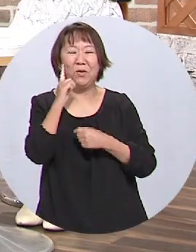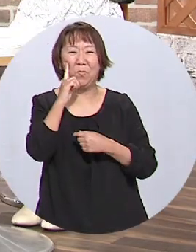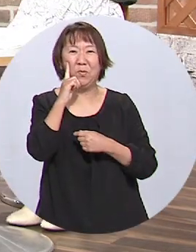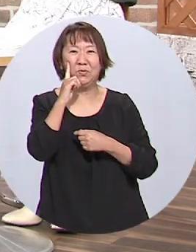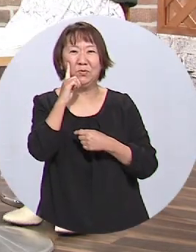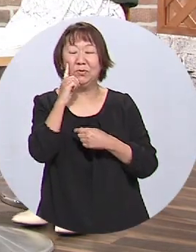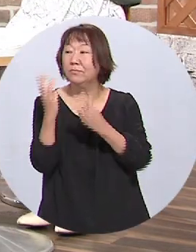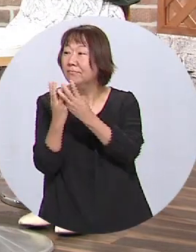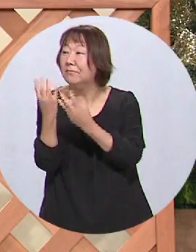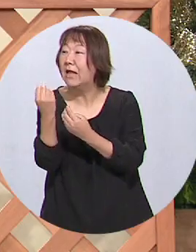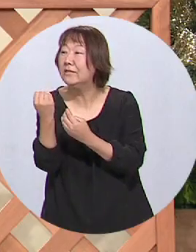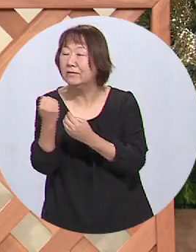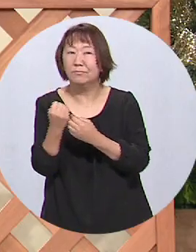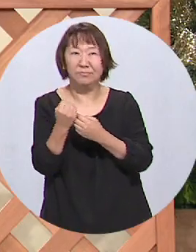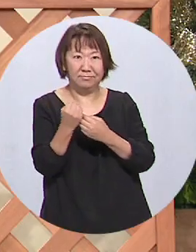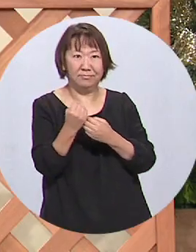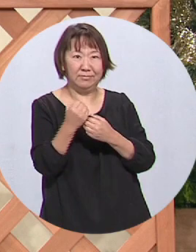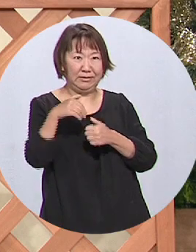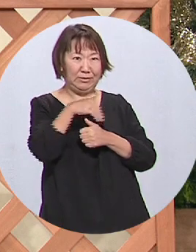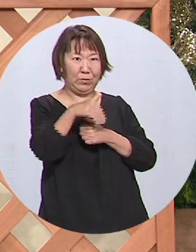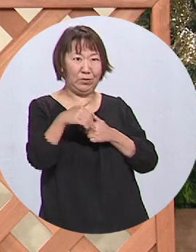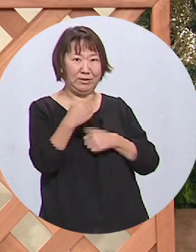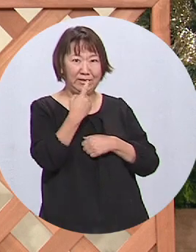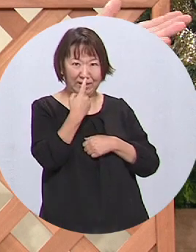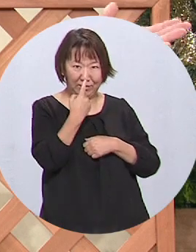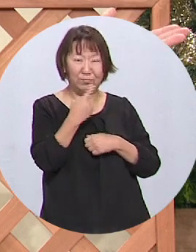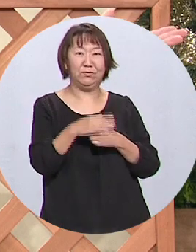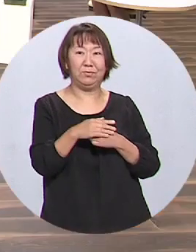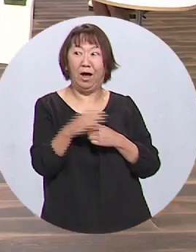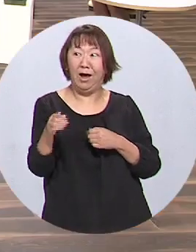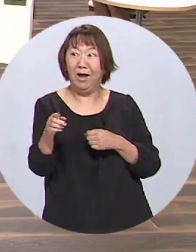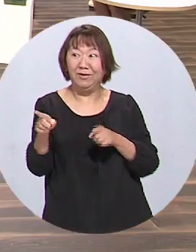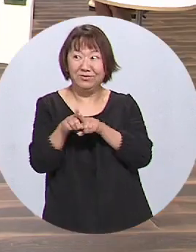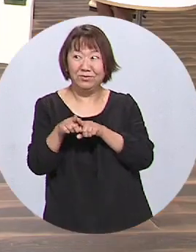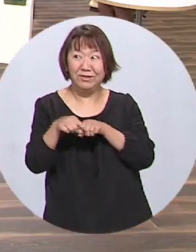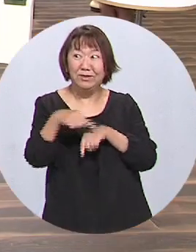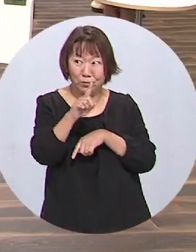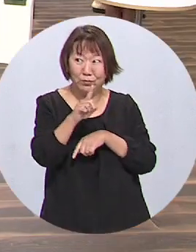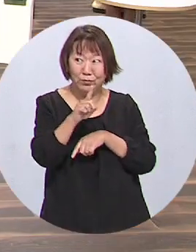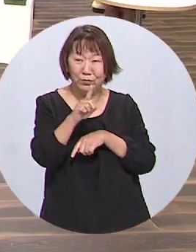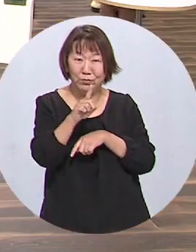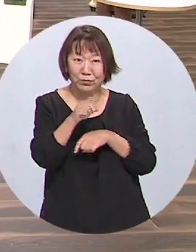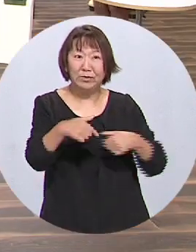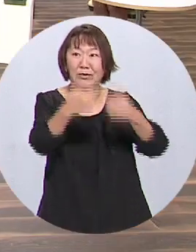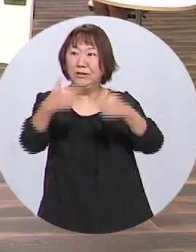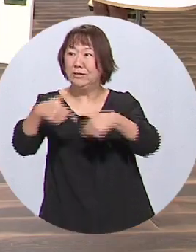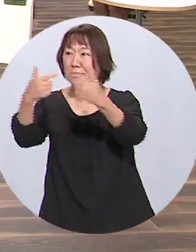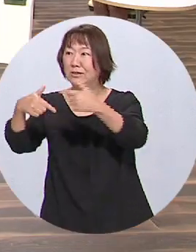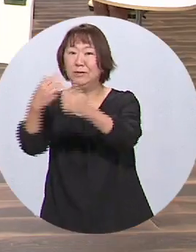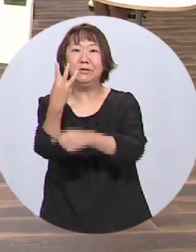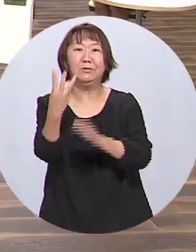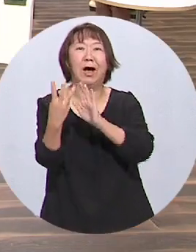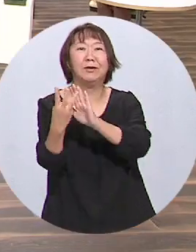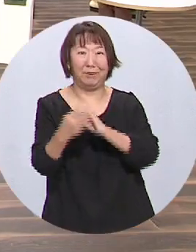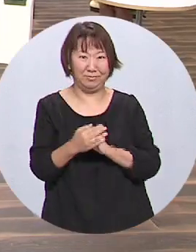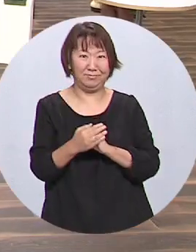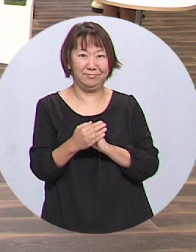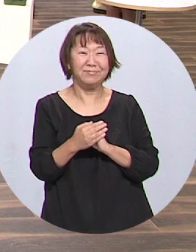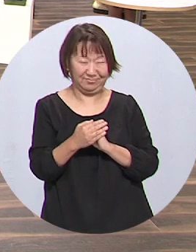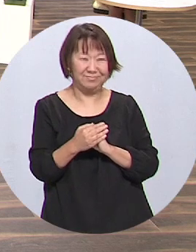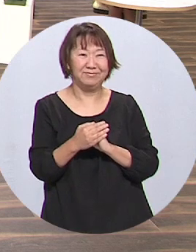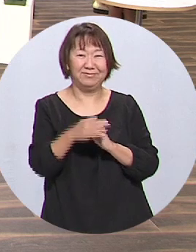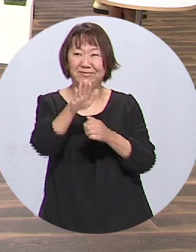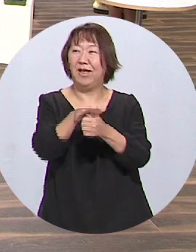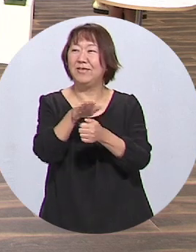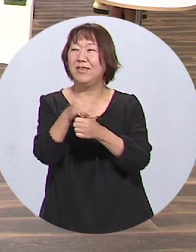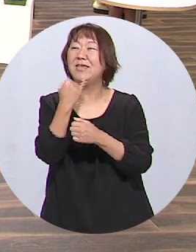それは何人で。 一人ですね。 なるほど、は い、あのよかったら一緒に来て観葉植物3種類あるんでおのおのの好きなや